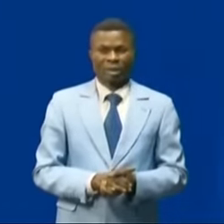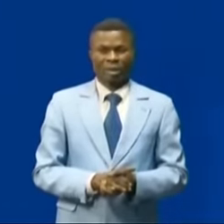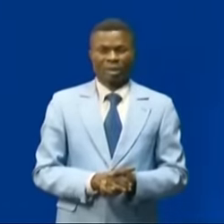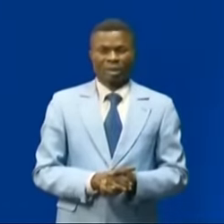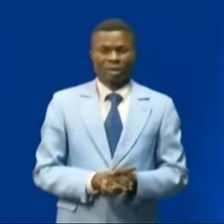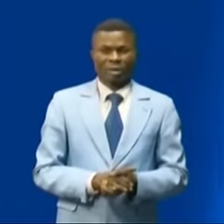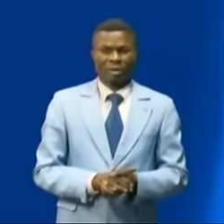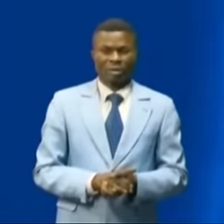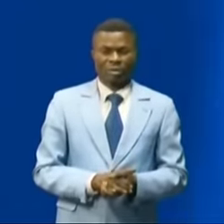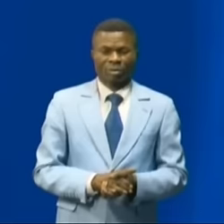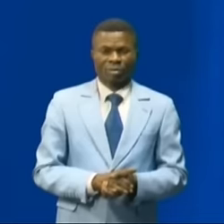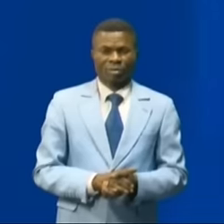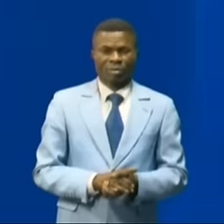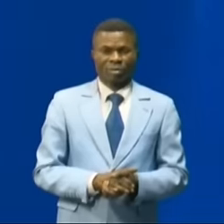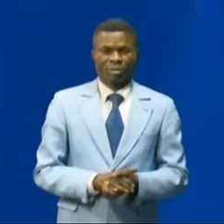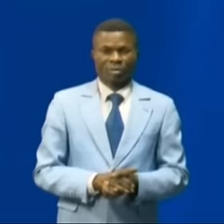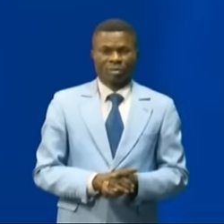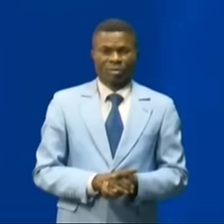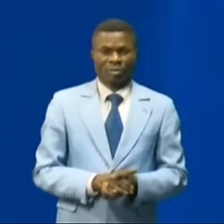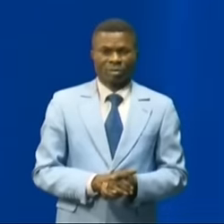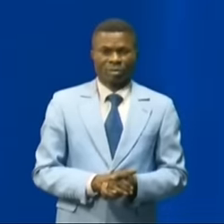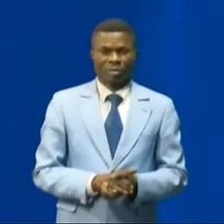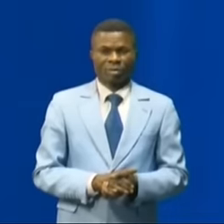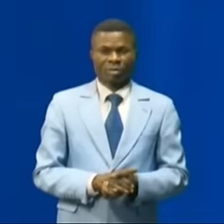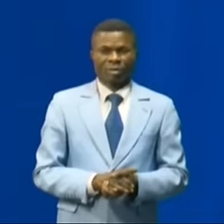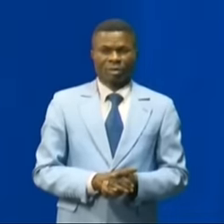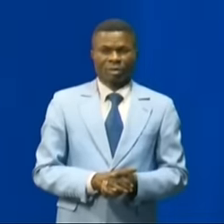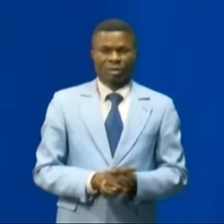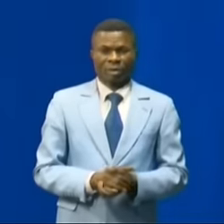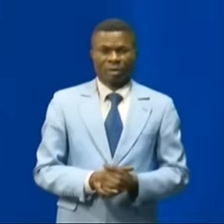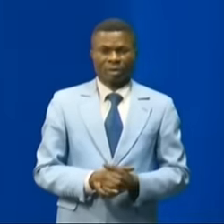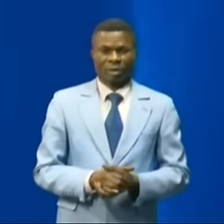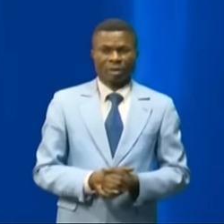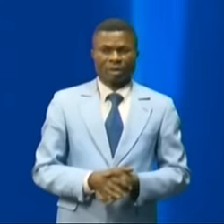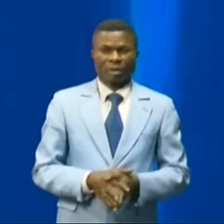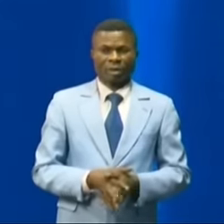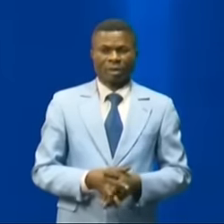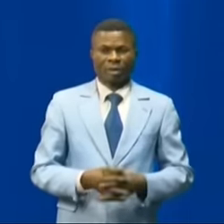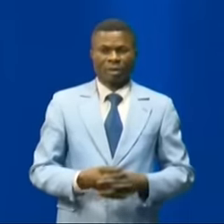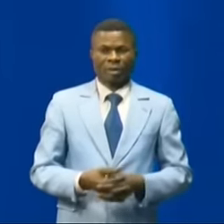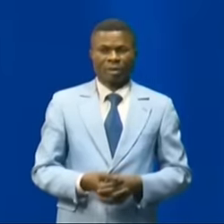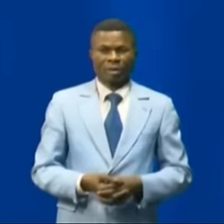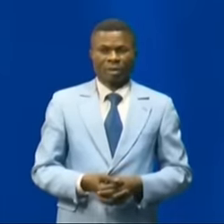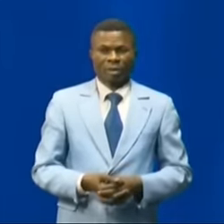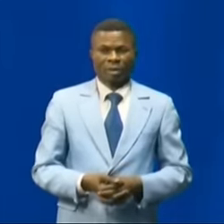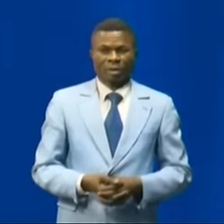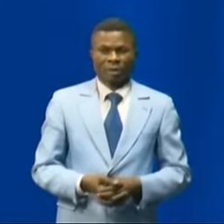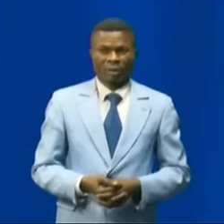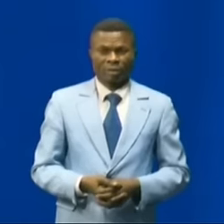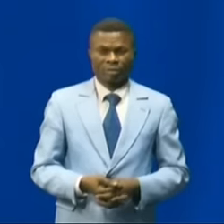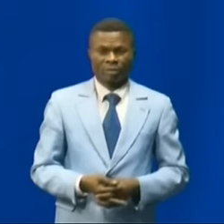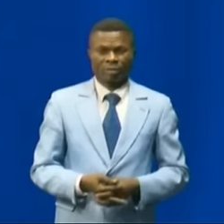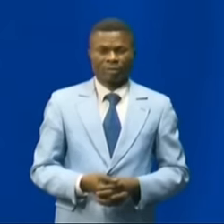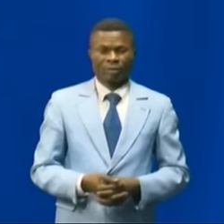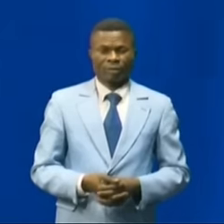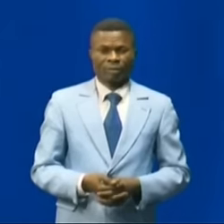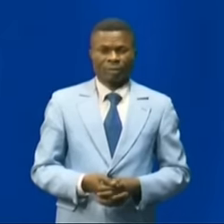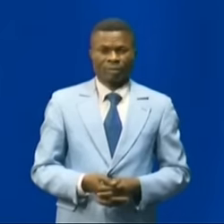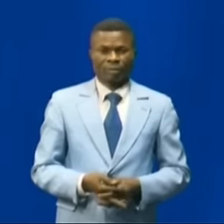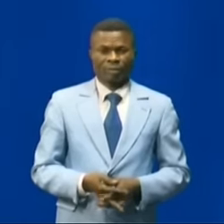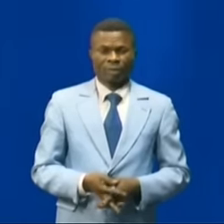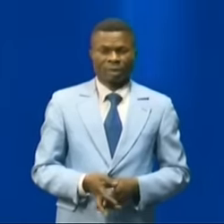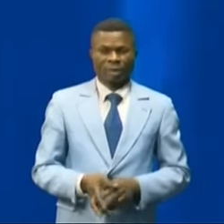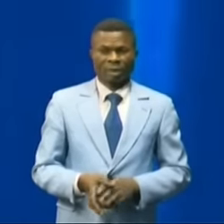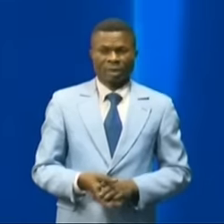fondation Denise Nyakeru-Tshisekedi, une association sans but lucratif créée par la distinguée première dame, Madame Denise Nyakeru-Tshisekedi, afin